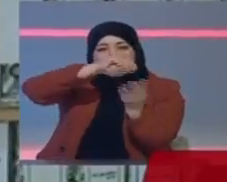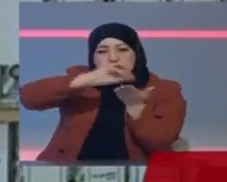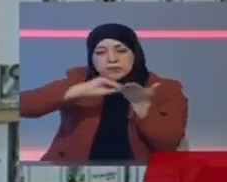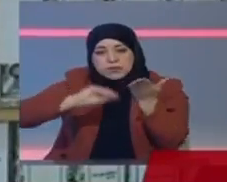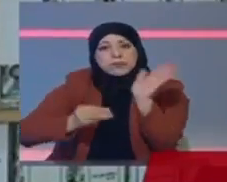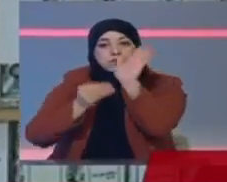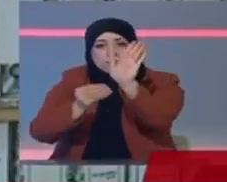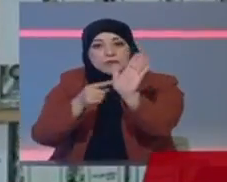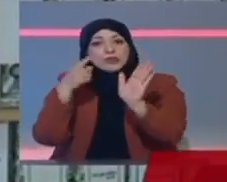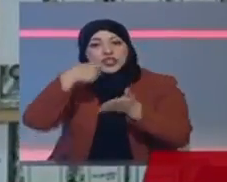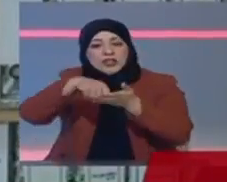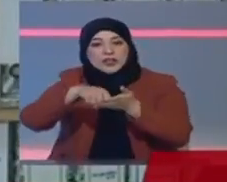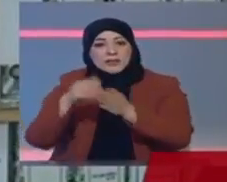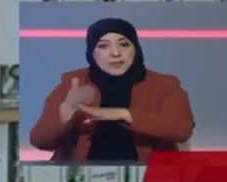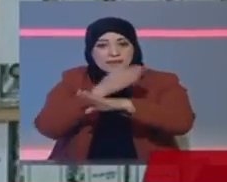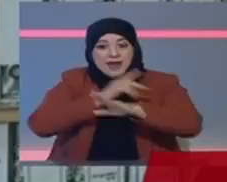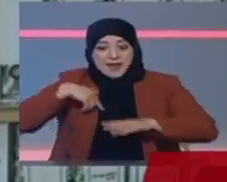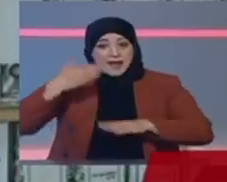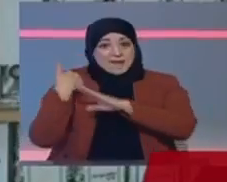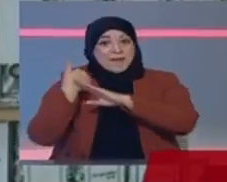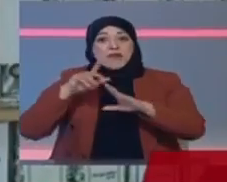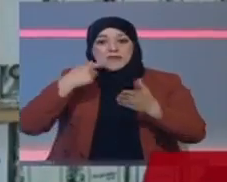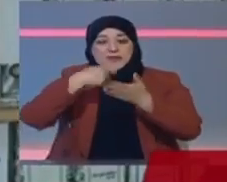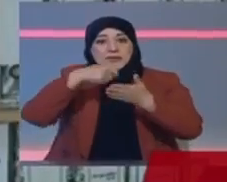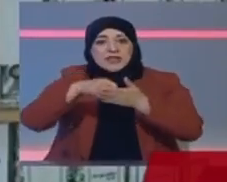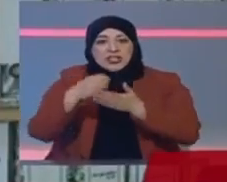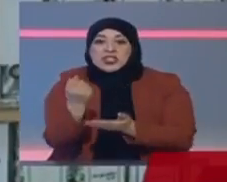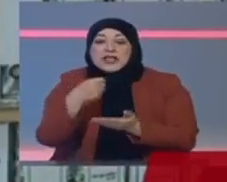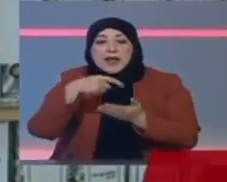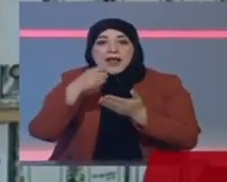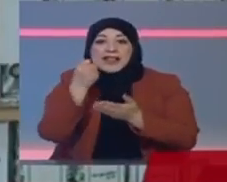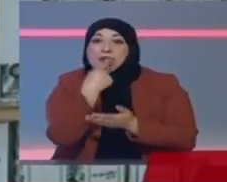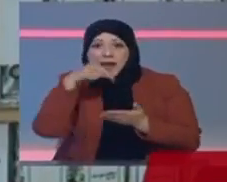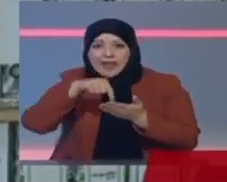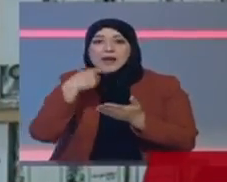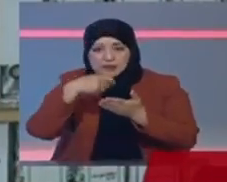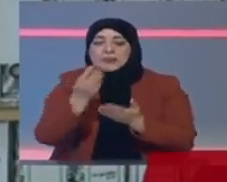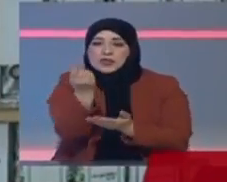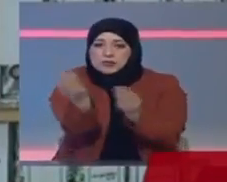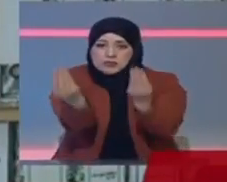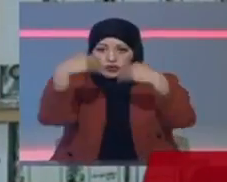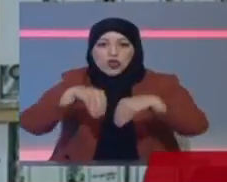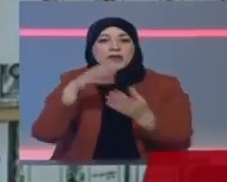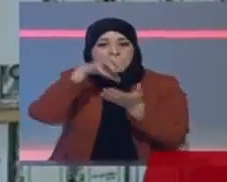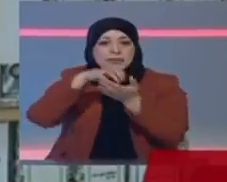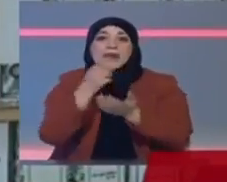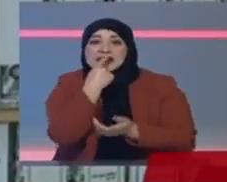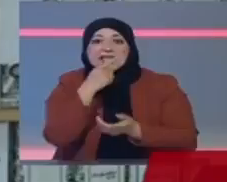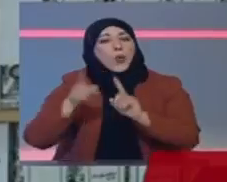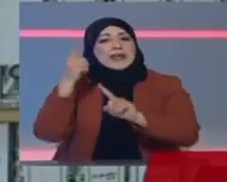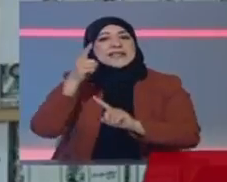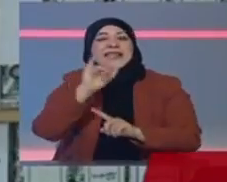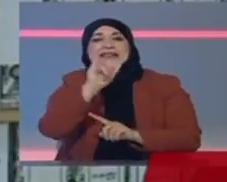عن الوعود انه يوصل للصيدليات وان تمكنوا من اعطائه للمرضى خصوصا المرضى